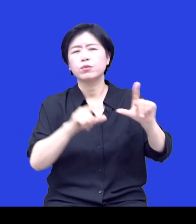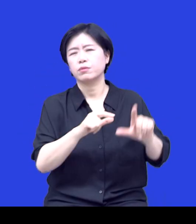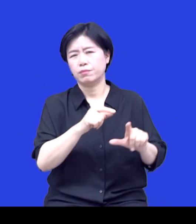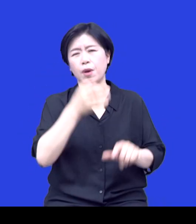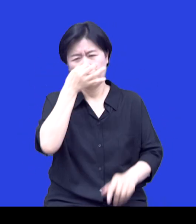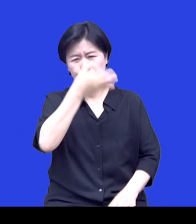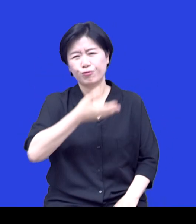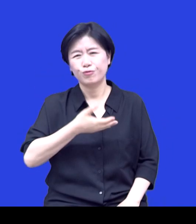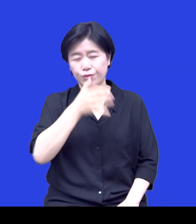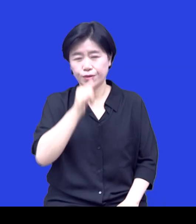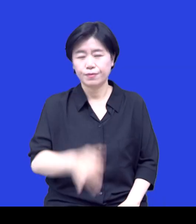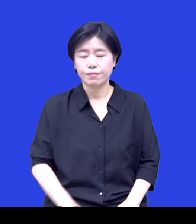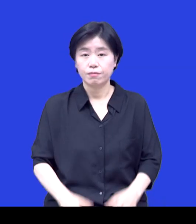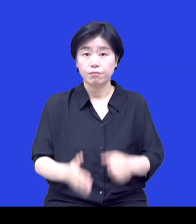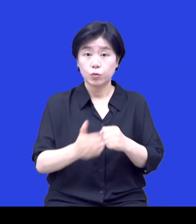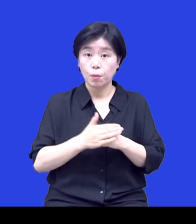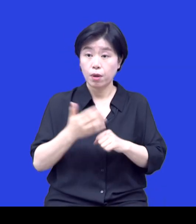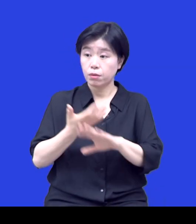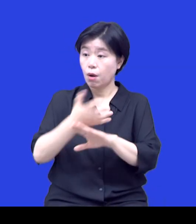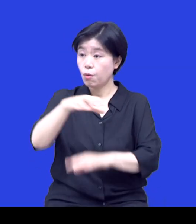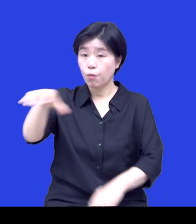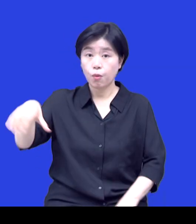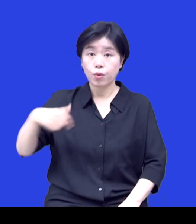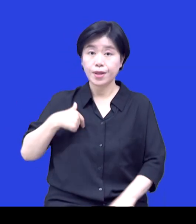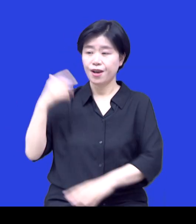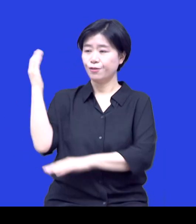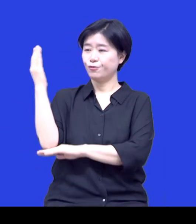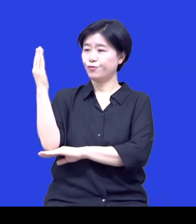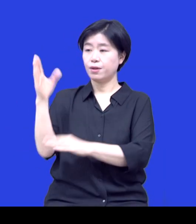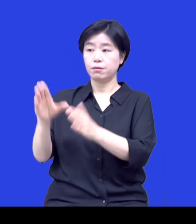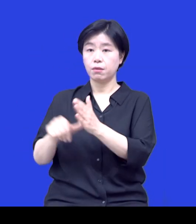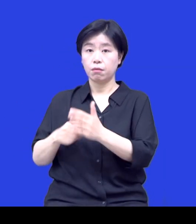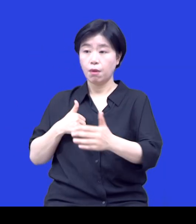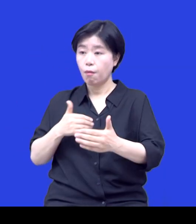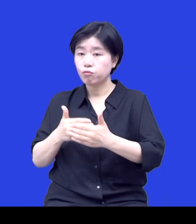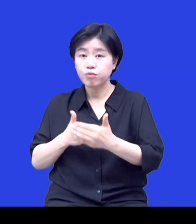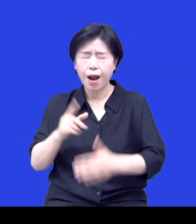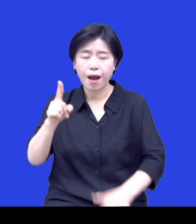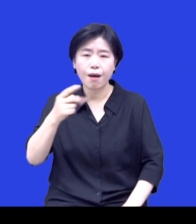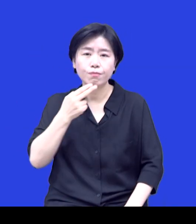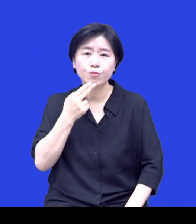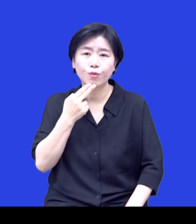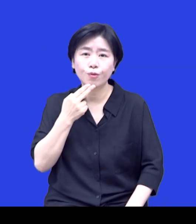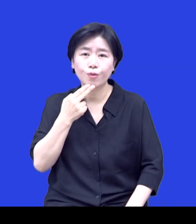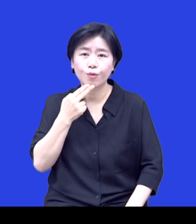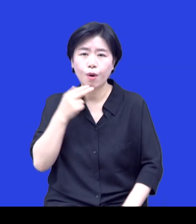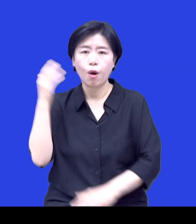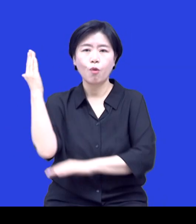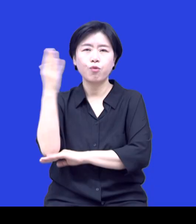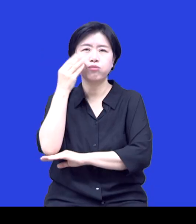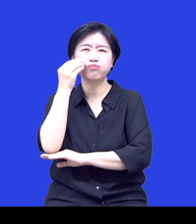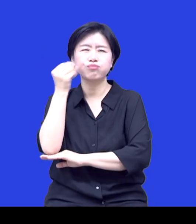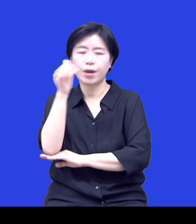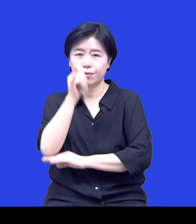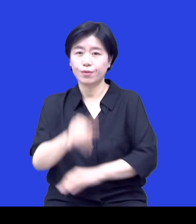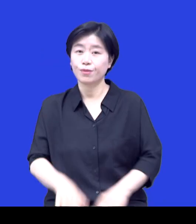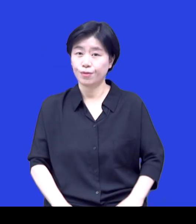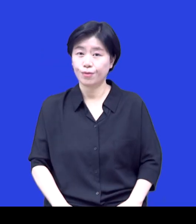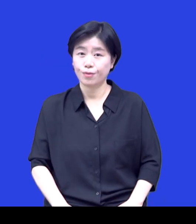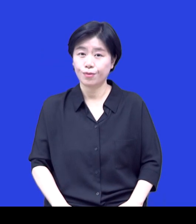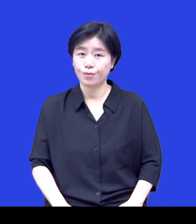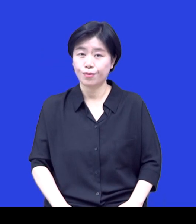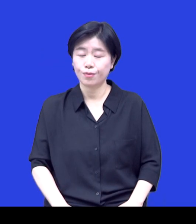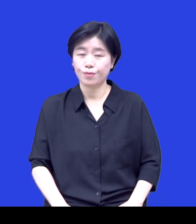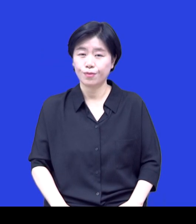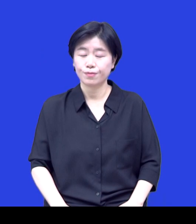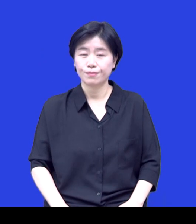나이에 CEO들 앞에서 어떤 사람들 앞에서 가서 강의할 때도 시샘말로 안 떨었던 것 같아요. 어른들이 다 제 얘기 좋아하는 줄